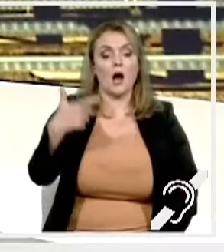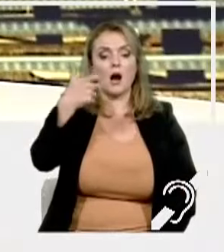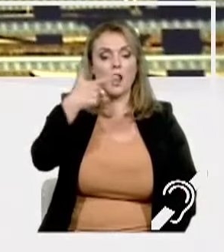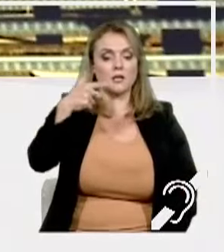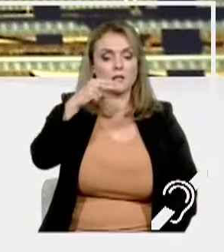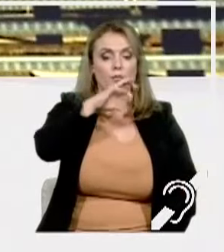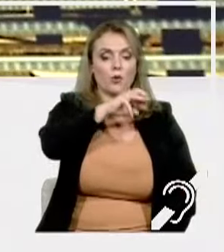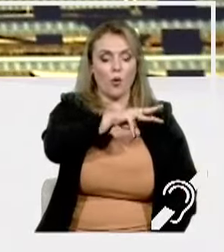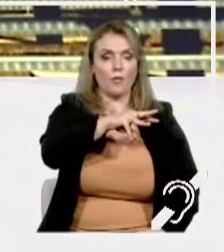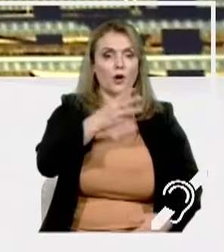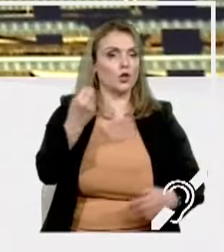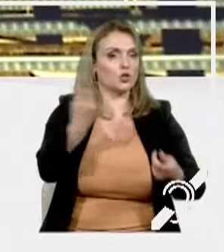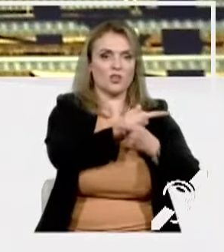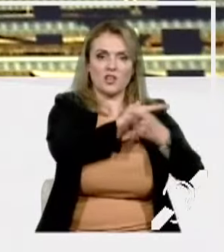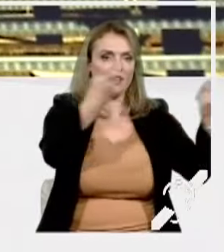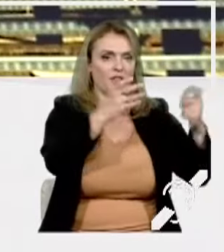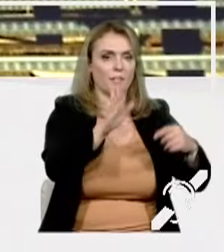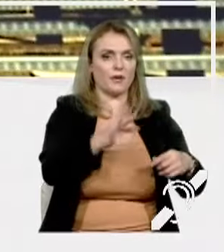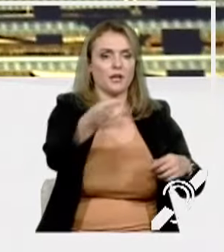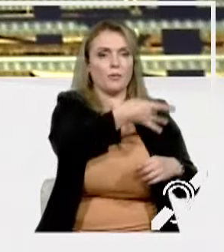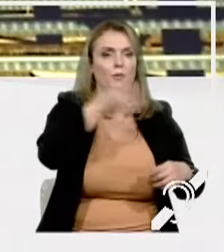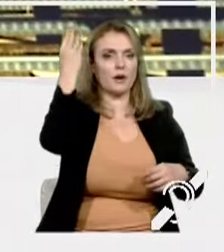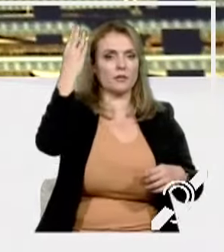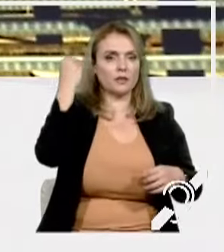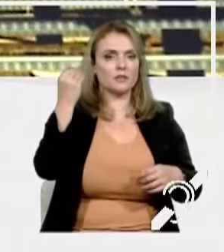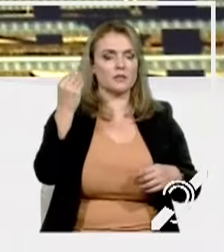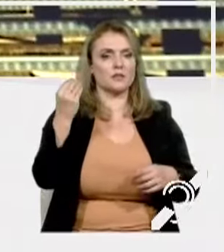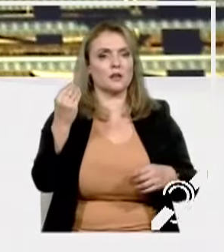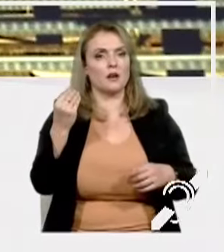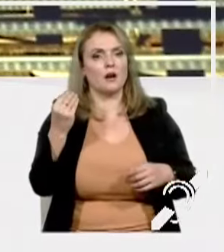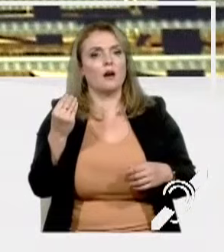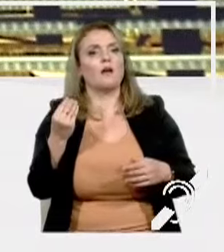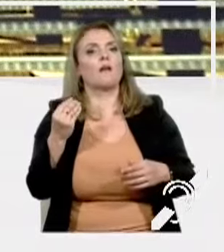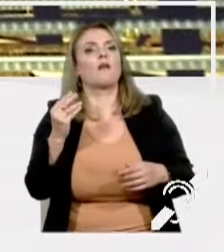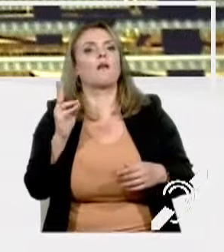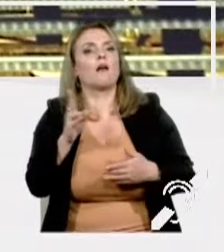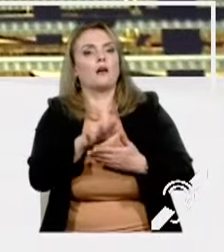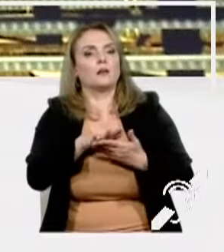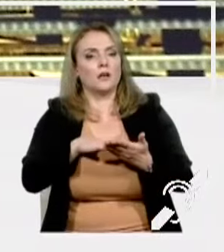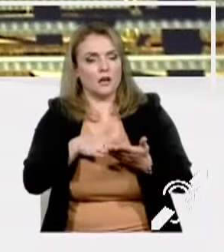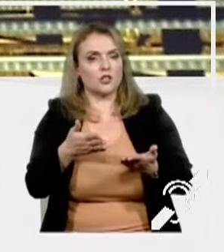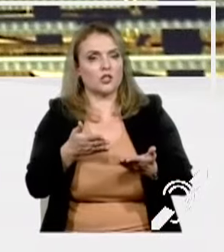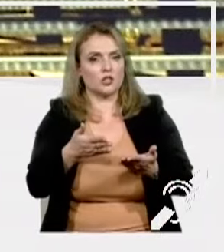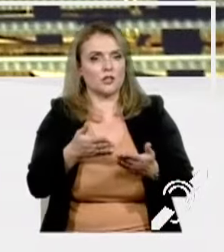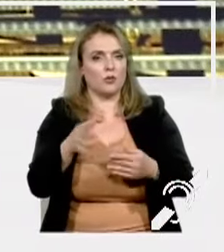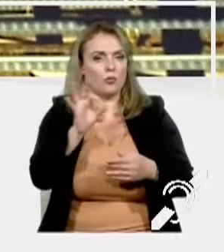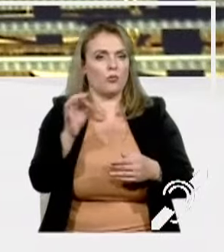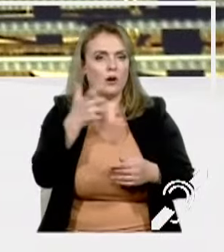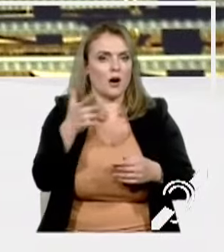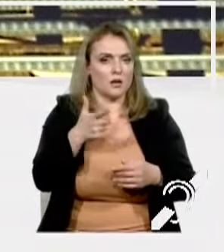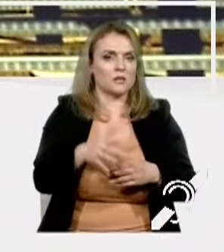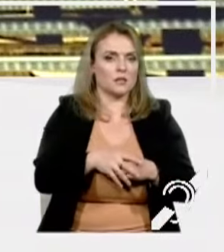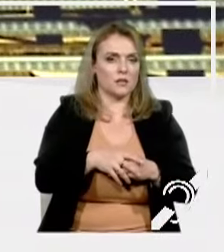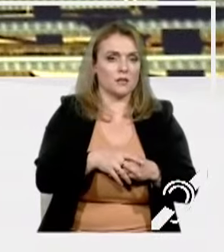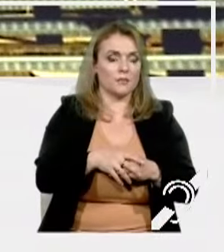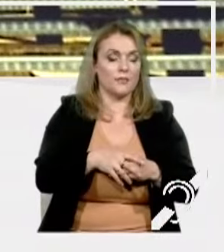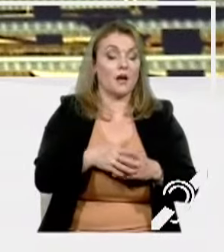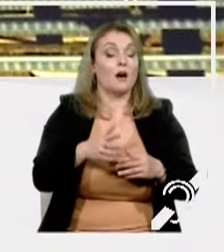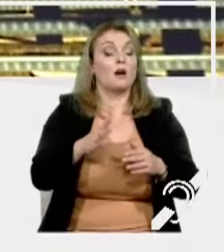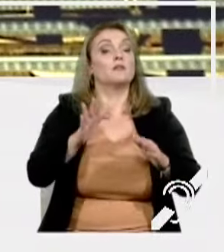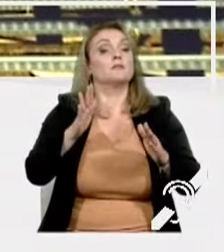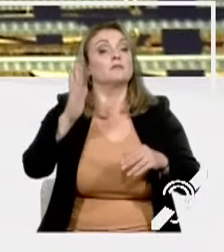Gazprom încă nu a informat Republica Moldova dacă examinează opțiunea tranzitului de gaz printr-o rută alternativă. Asta într-un scenariu în